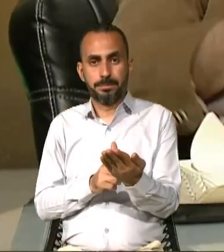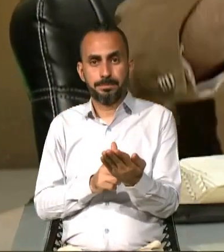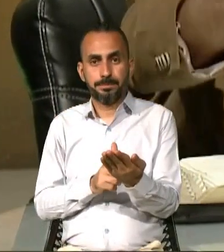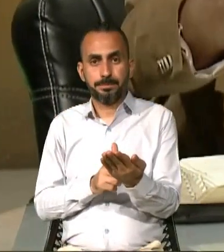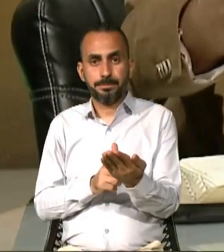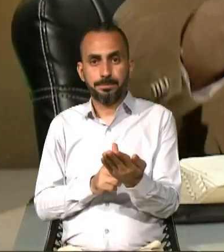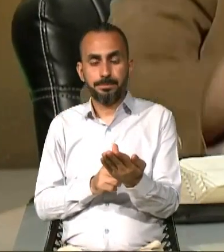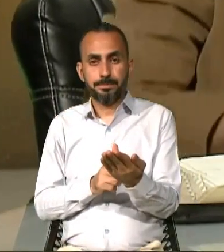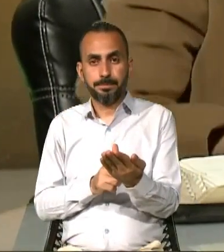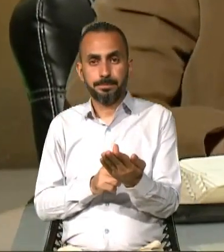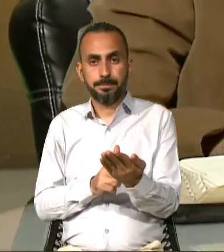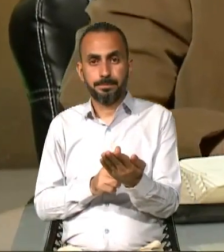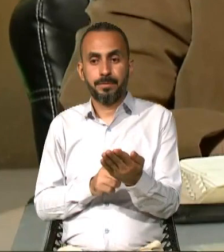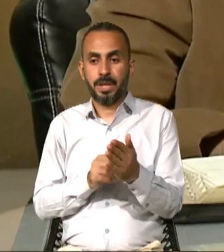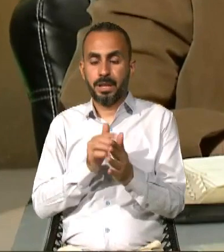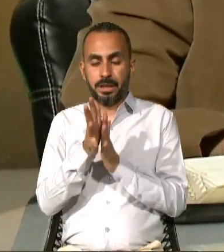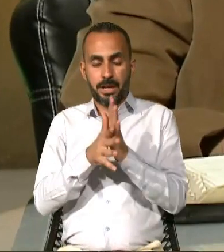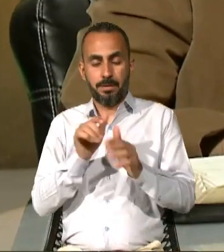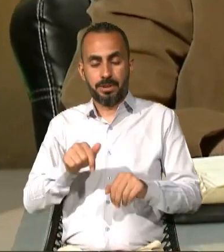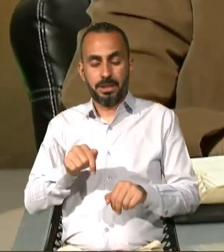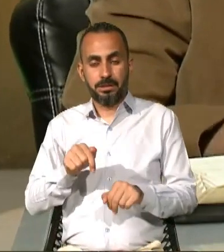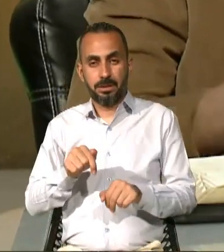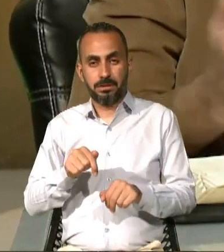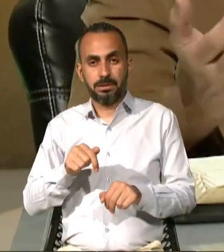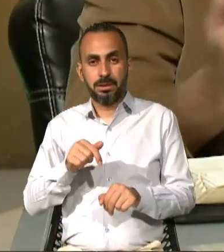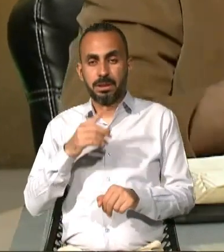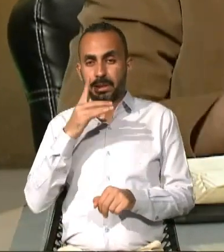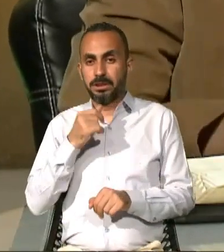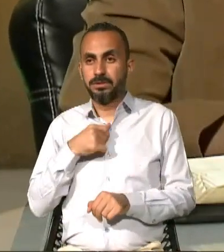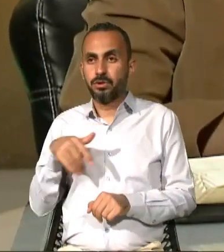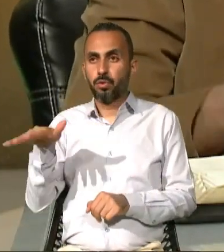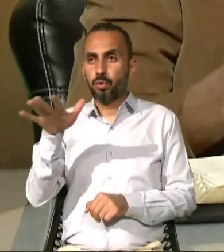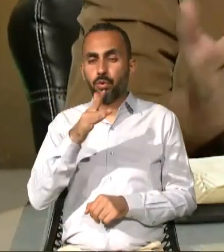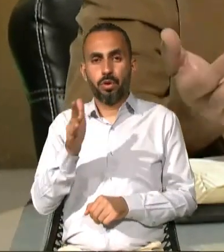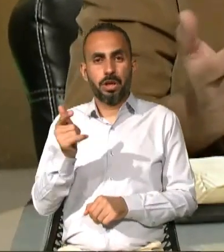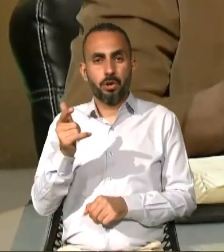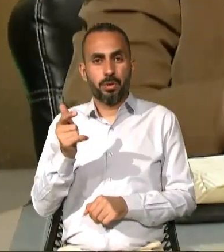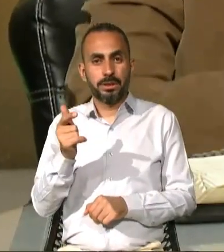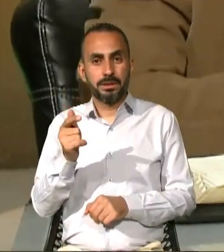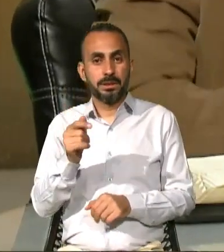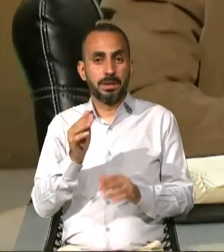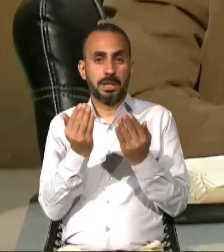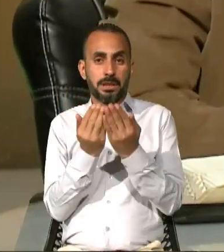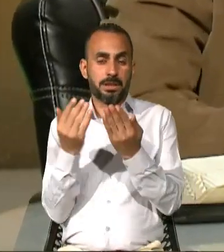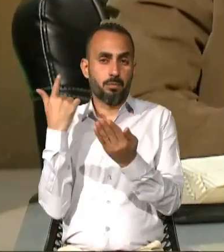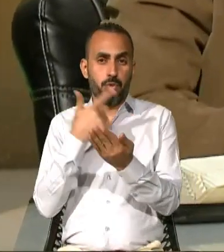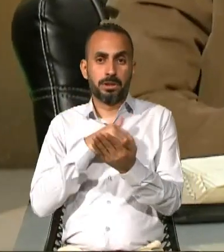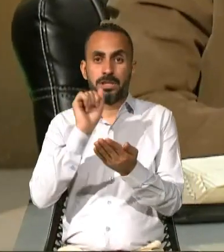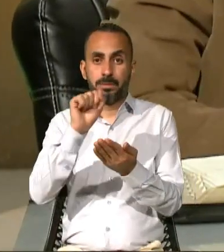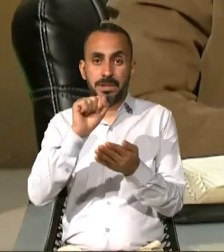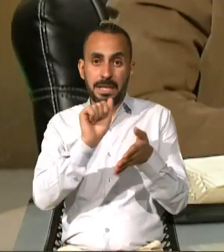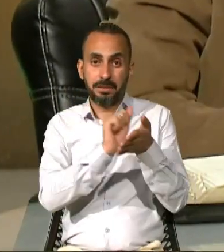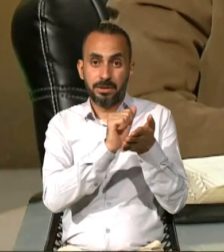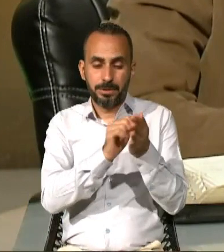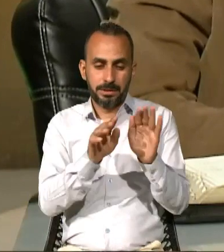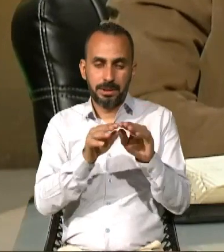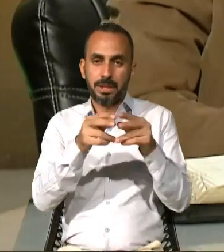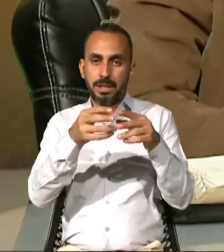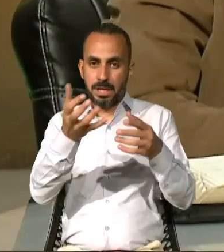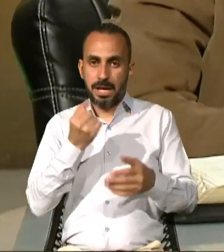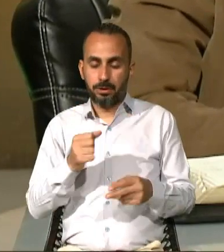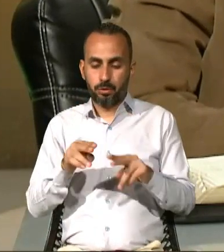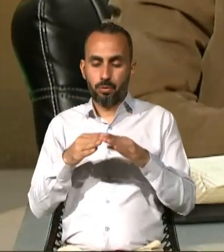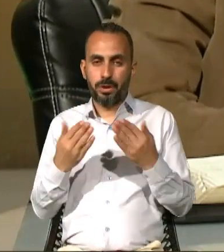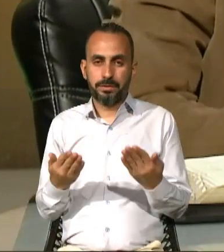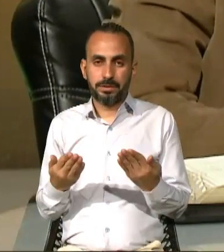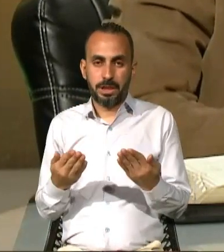فيه، ونفسي ان اخواتي المشاهدين يكونوا طول الوقت جايبين كتبهم المقدسة وفاتحين معانا الجزء المميز بتاع انجيل لوقا